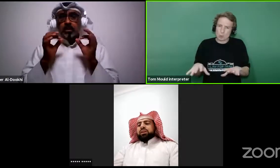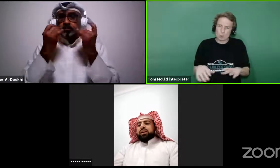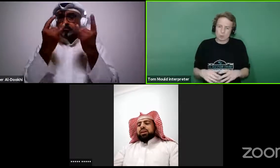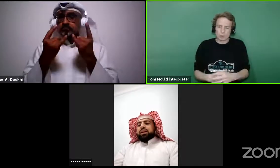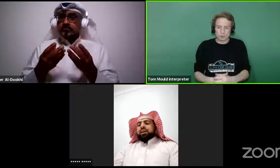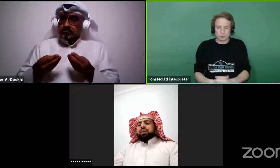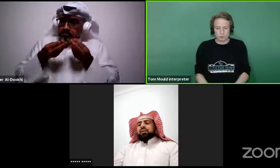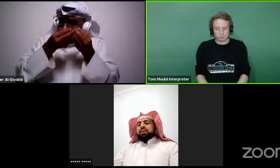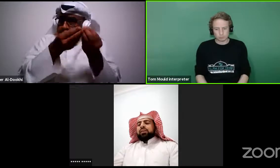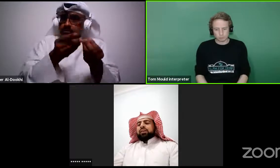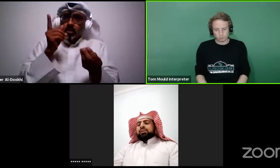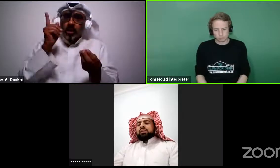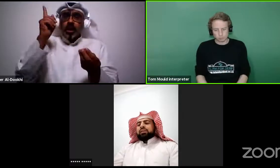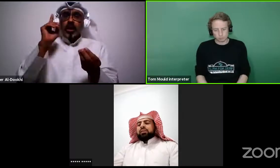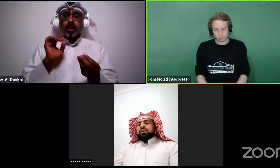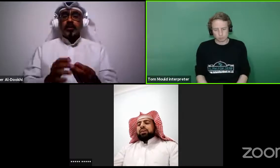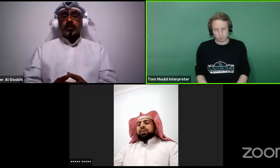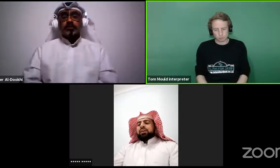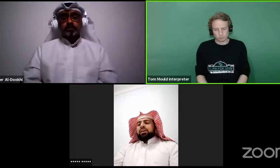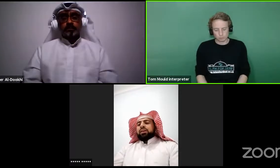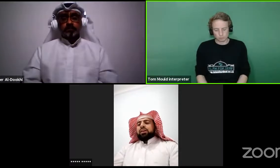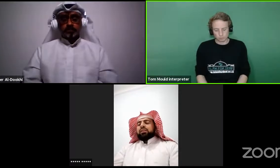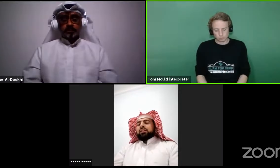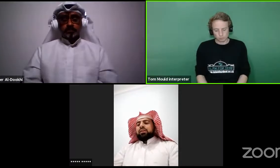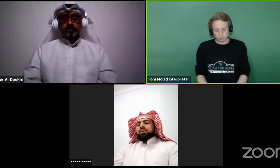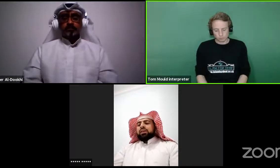ولأجر الآخرة